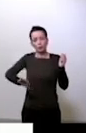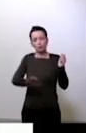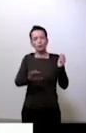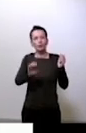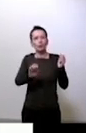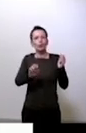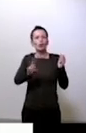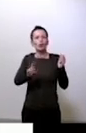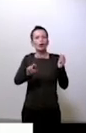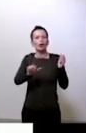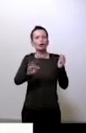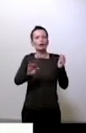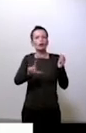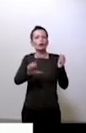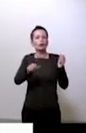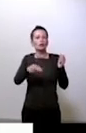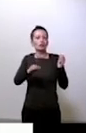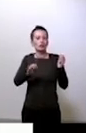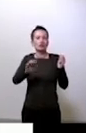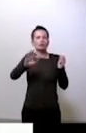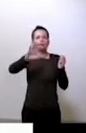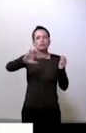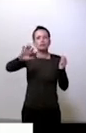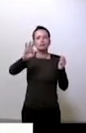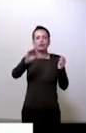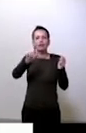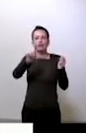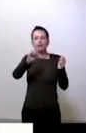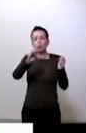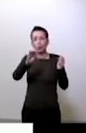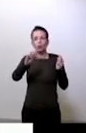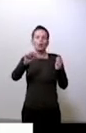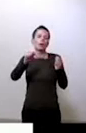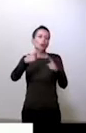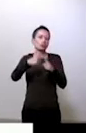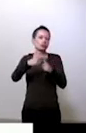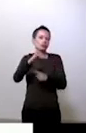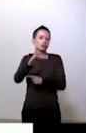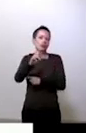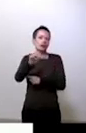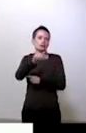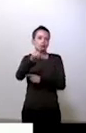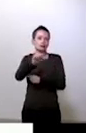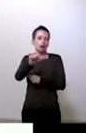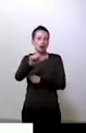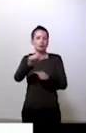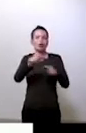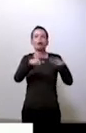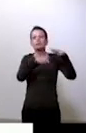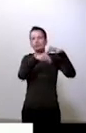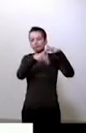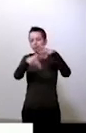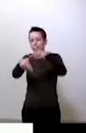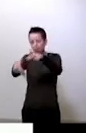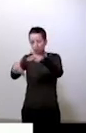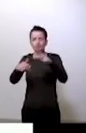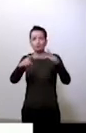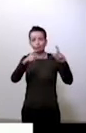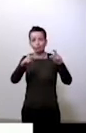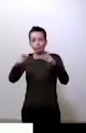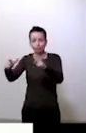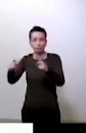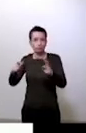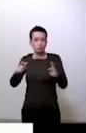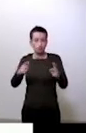Euratlantique, en passant donc par les bassins à flot et Brazza. Ce qu'on peut retenir en une phrase de cette urbanisation, c'est qu'on le